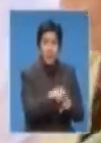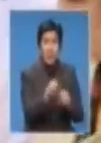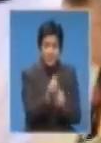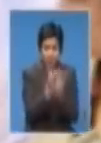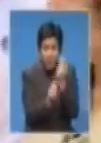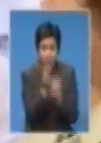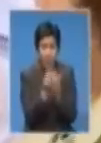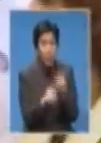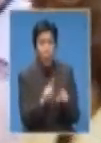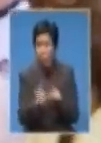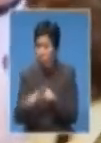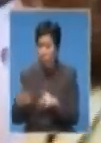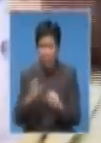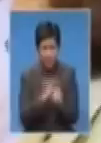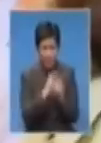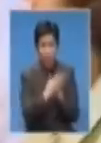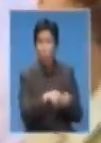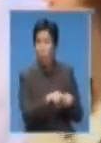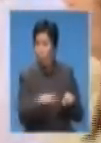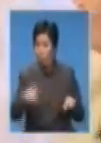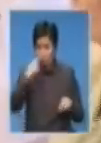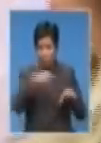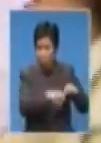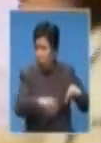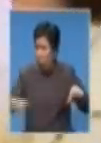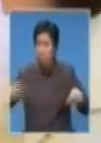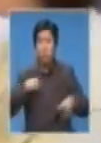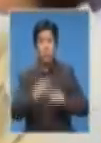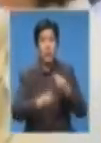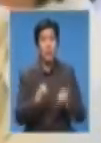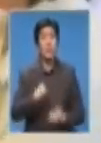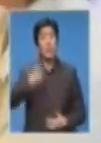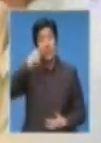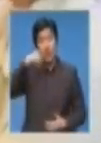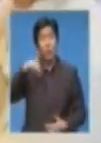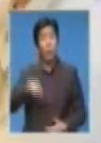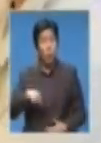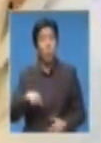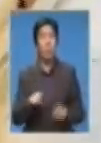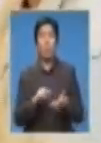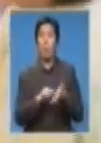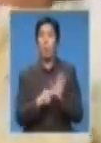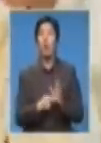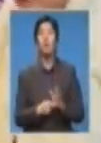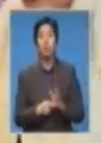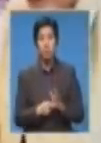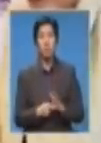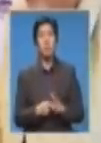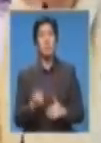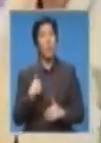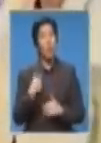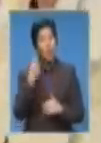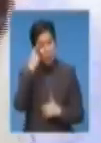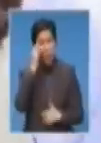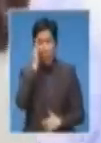ชพันธุ์ธัญญาหารทั้งหมดโอประเทศไทยเนี่ยไม่ใช่อะไรล่ะไม่ใช่ดินแดนที่ ไม่มีความหวัง